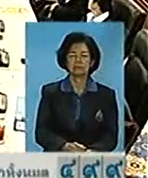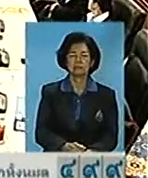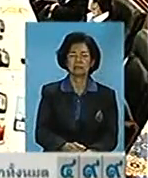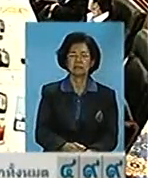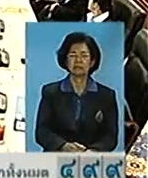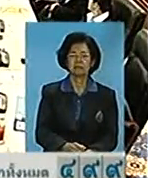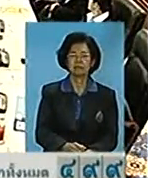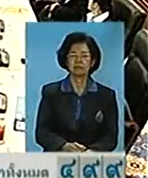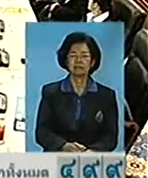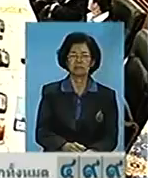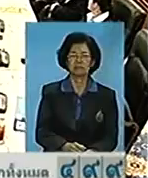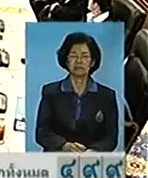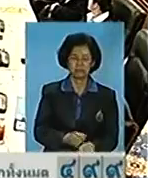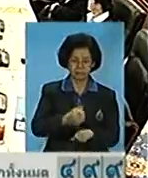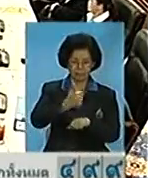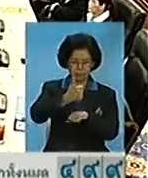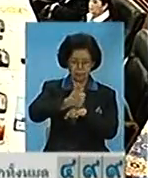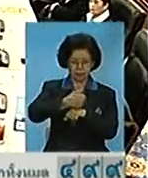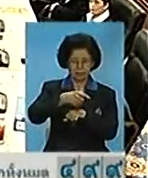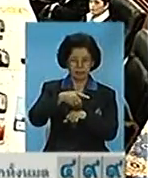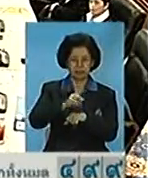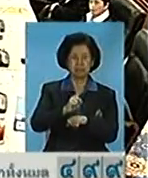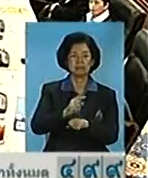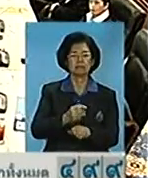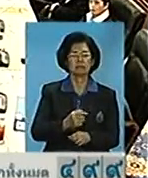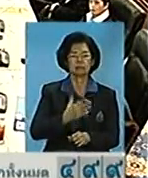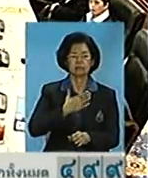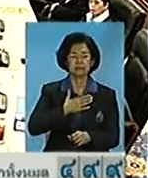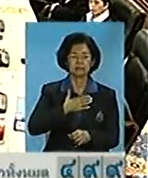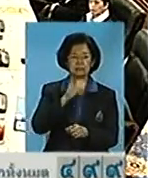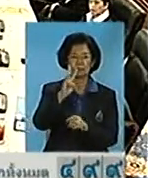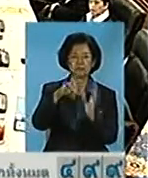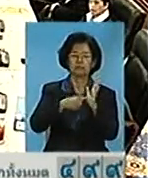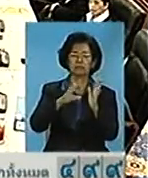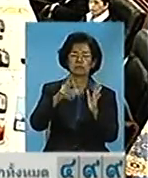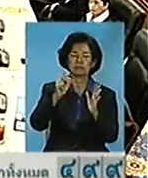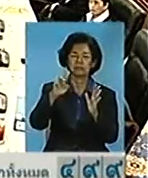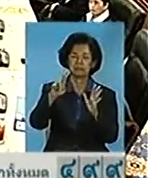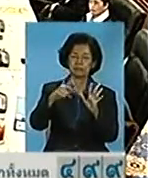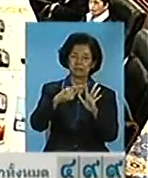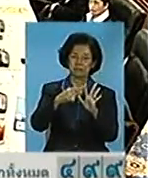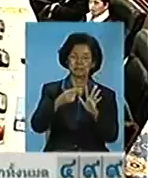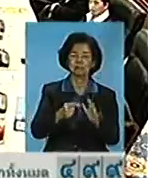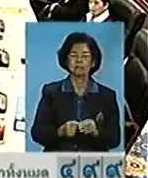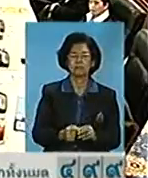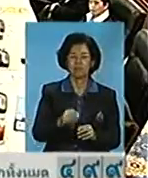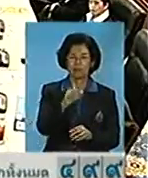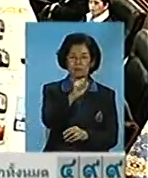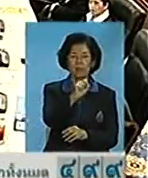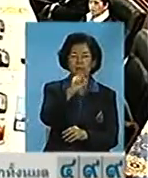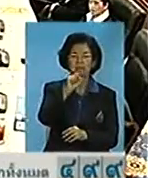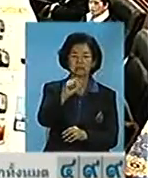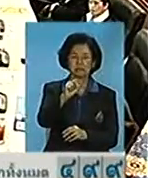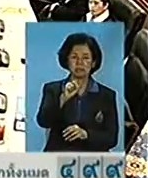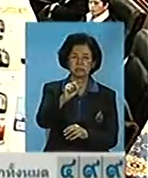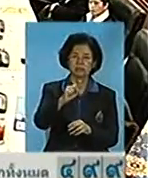ท่านประธานที่เคารพกระผมนายวัชระเพชรทองสมาชิกสภาผู้แทนราษฎร